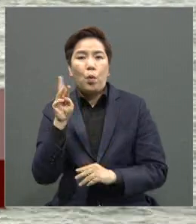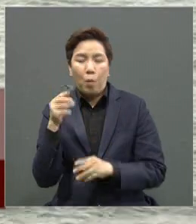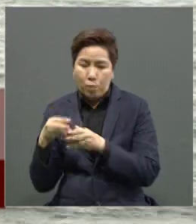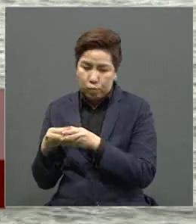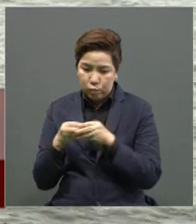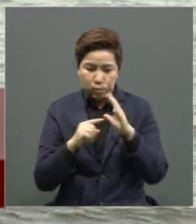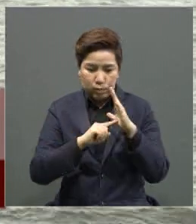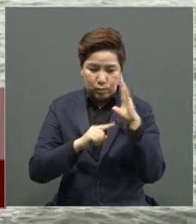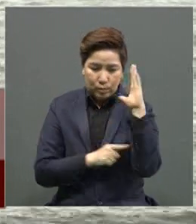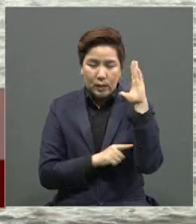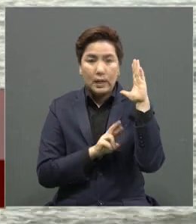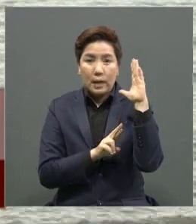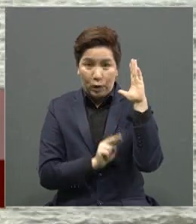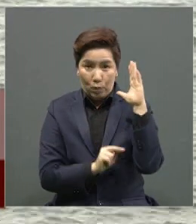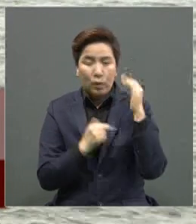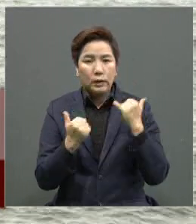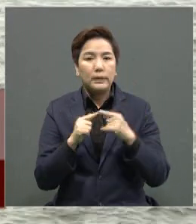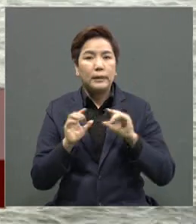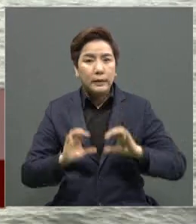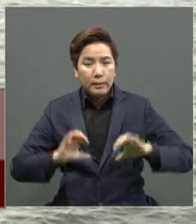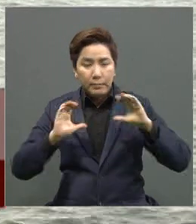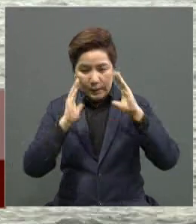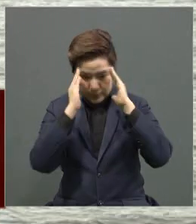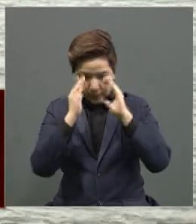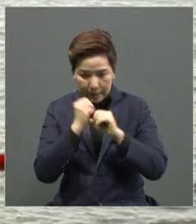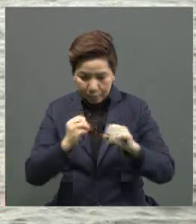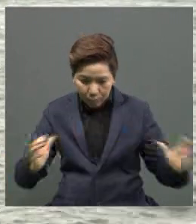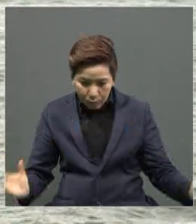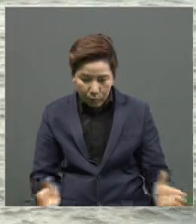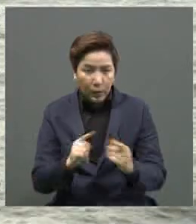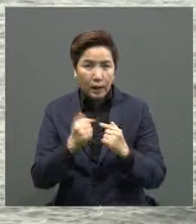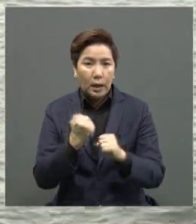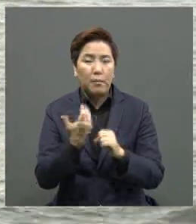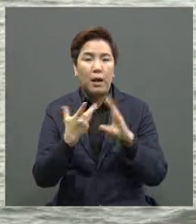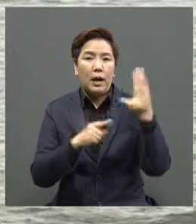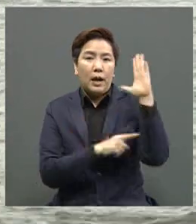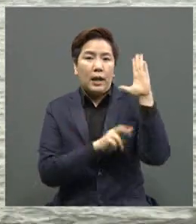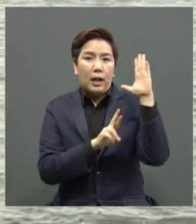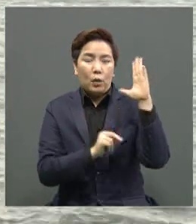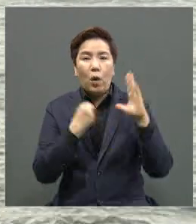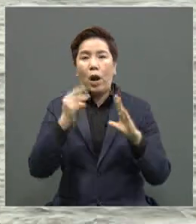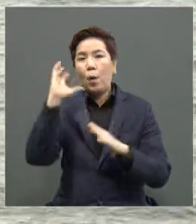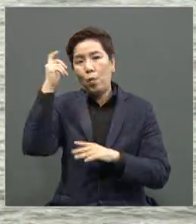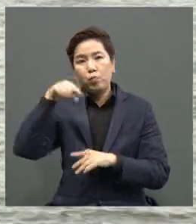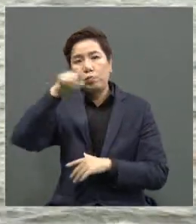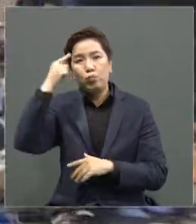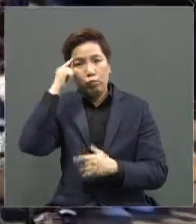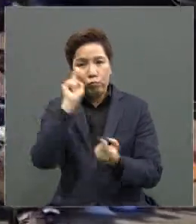ญจรที่จะมีขึ้นซึ่งแน่นอนค่ะว่ารัฐบาลตั้งใจผลักดันที่จะทำให้จังหวัดระนองเป็นที่รู้จักของทุกคน